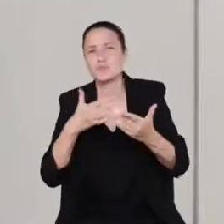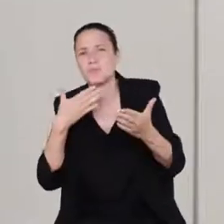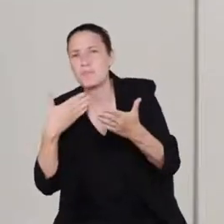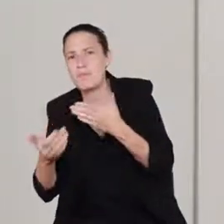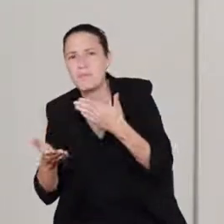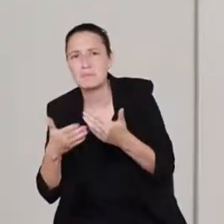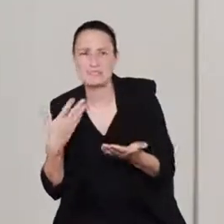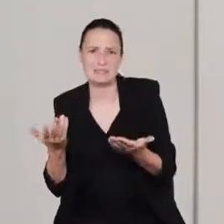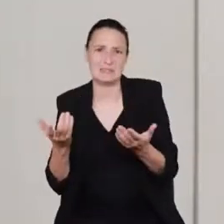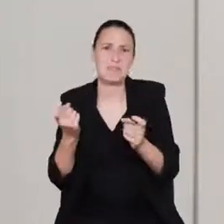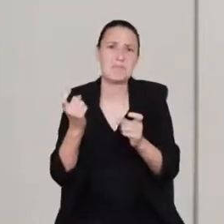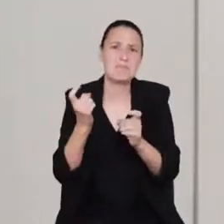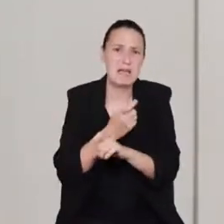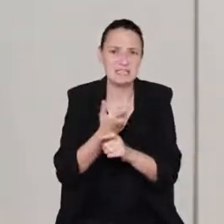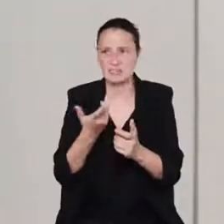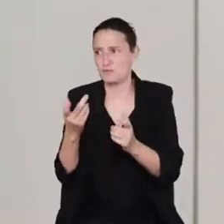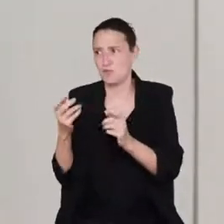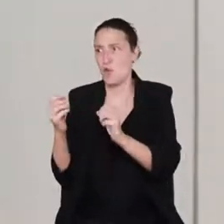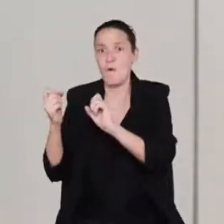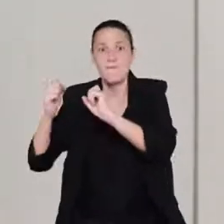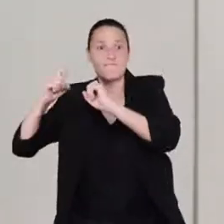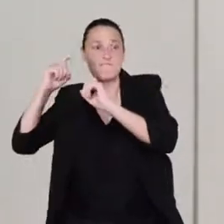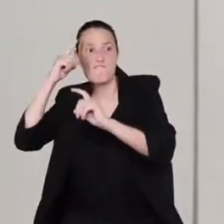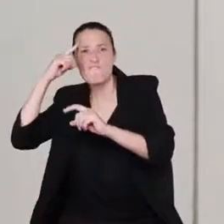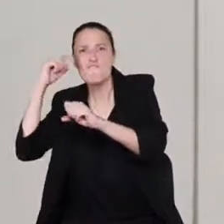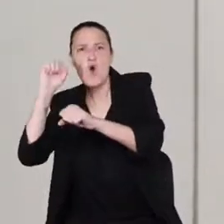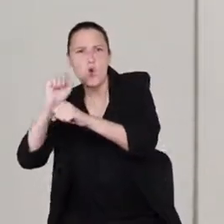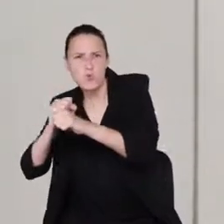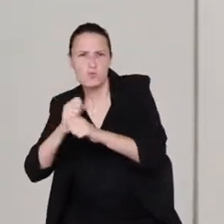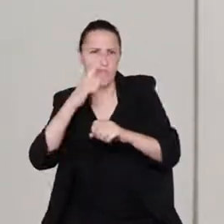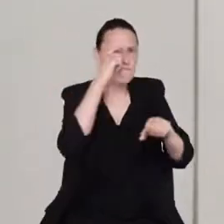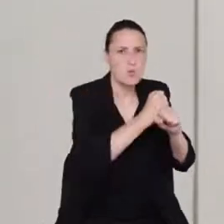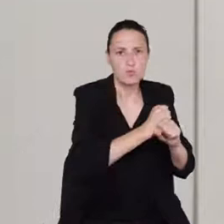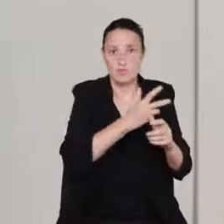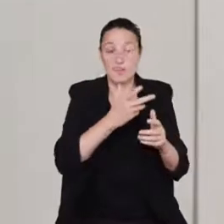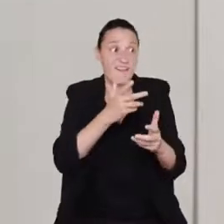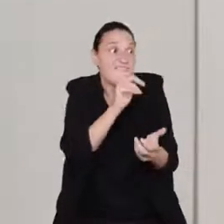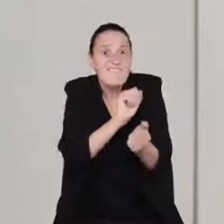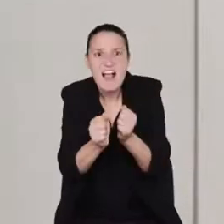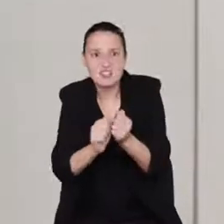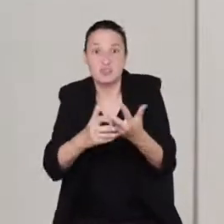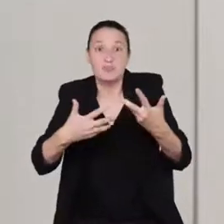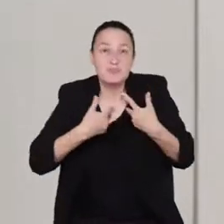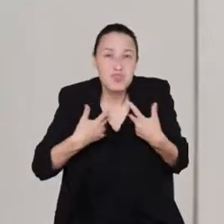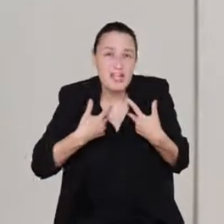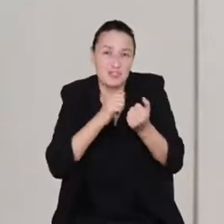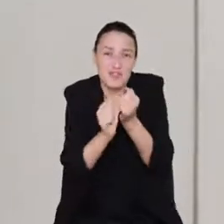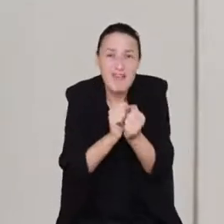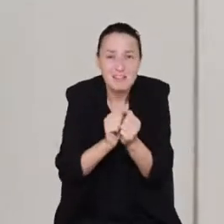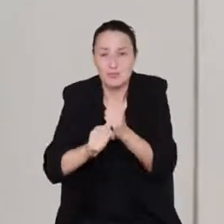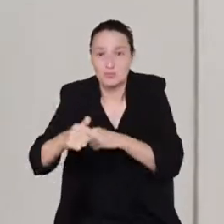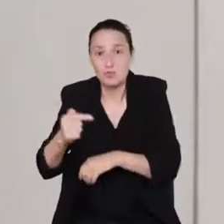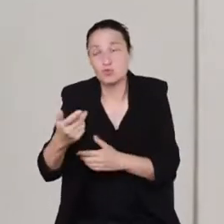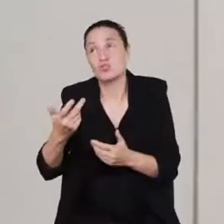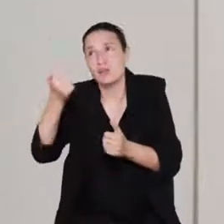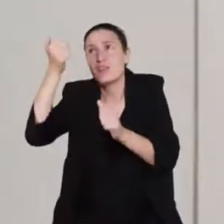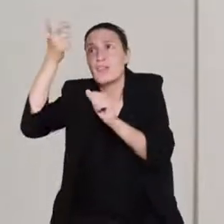słabym, była krajem otoczonym przez wrogów, była krajem walczącym o przetrwanie. No i w związku z tym